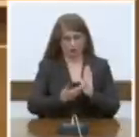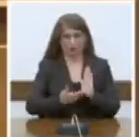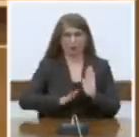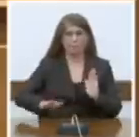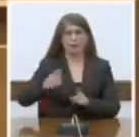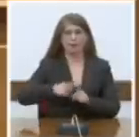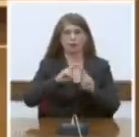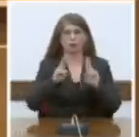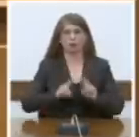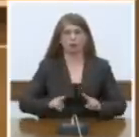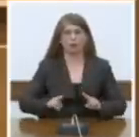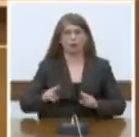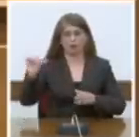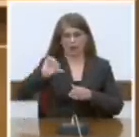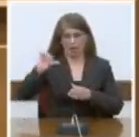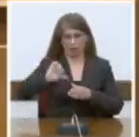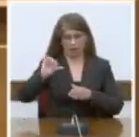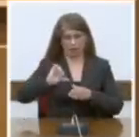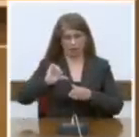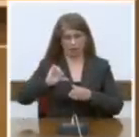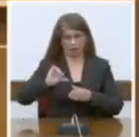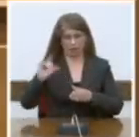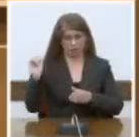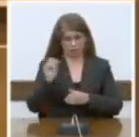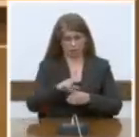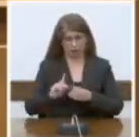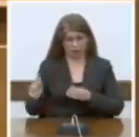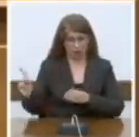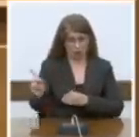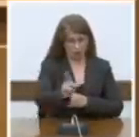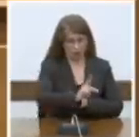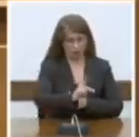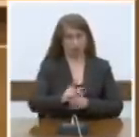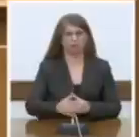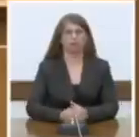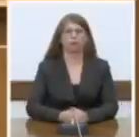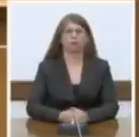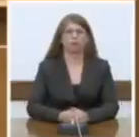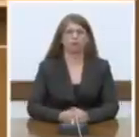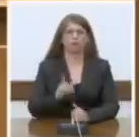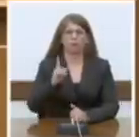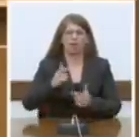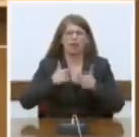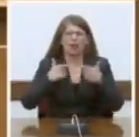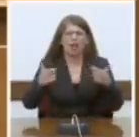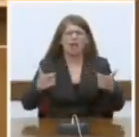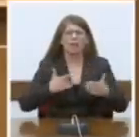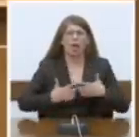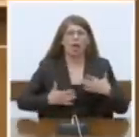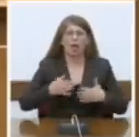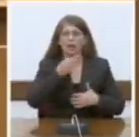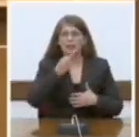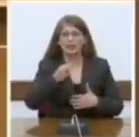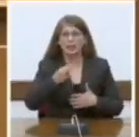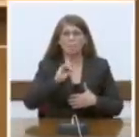Ομοσπονδία Παρατηρούχων Εμπόρων Καυσίμων μας στέλνει και κοινοποίησε εμάς μία κραυγή αγωνίας που λέει ότι το